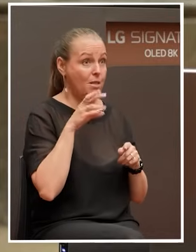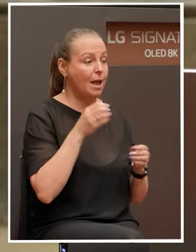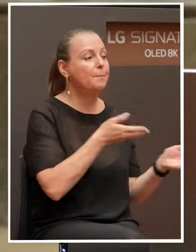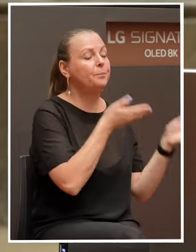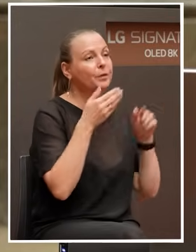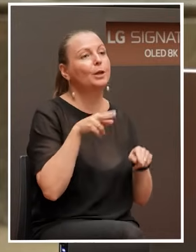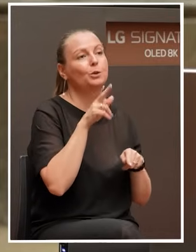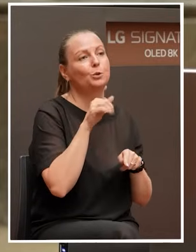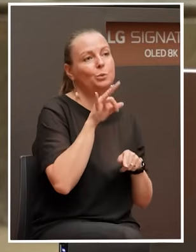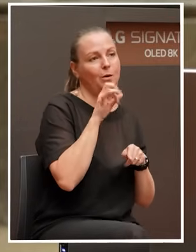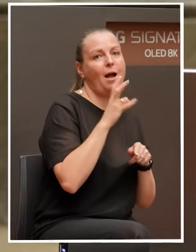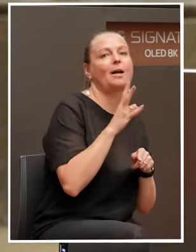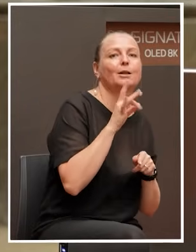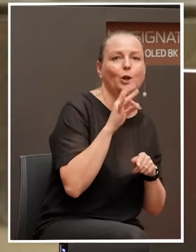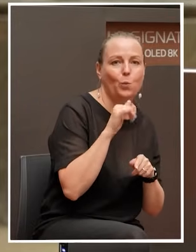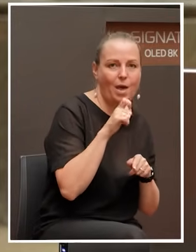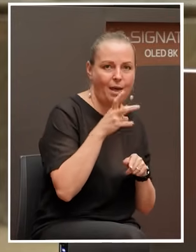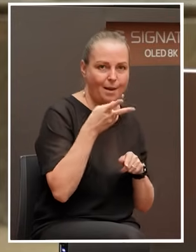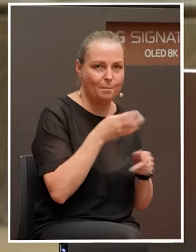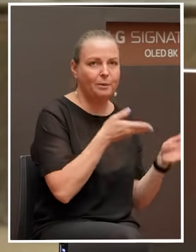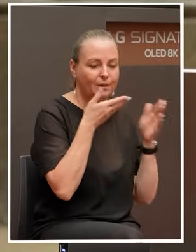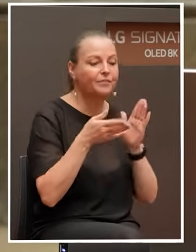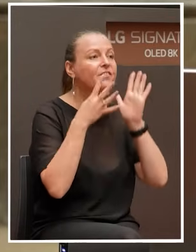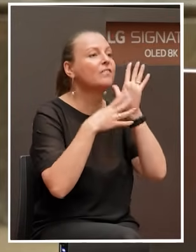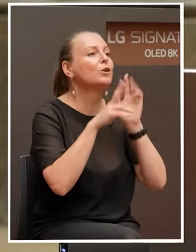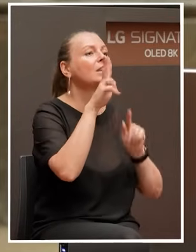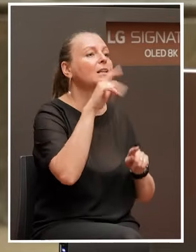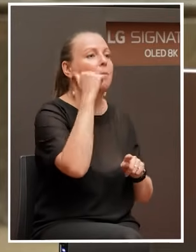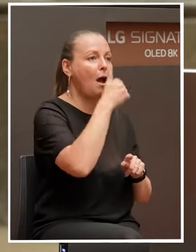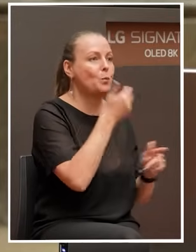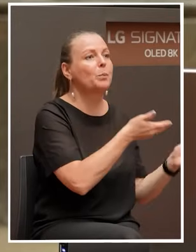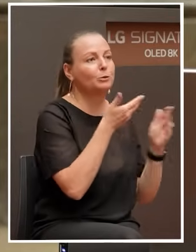посмотреть Дюран-Рюэля в 93-м году эти вещи.